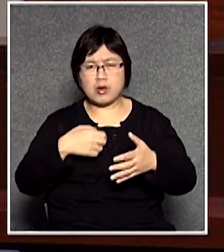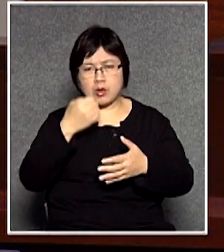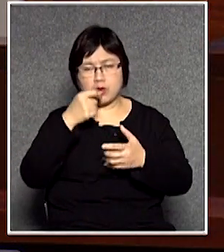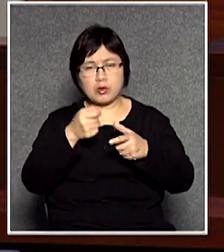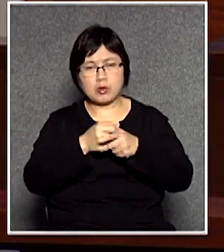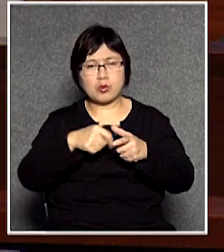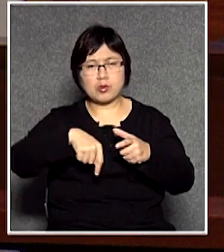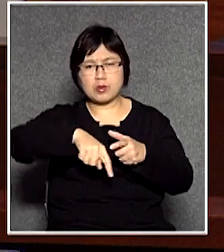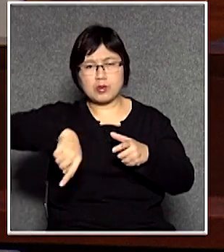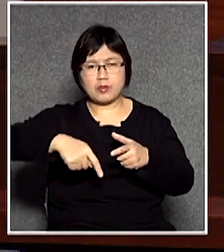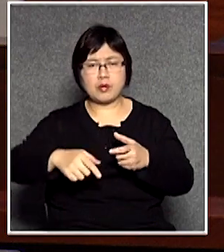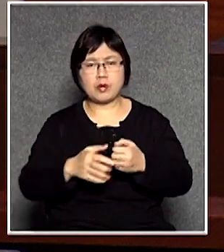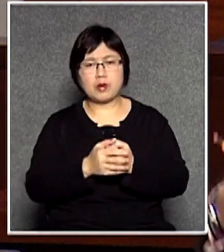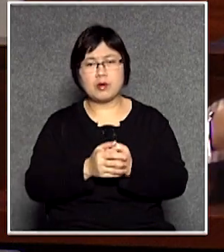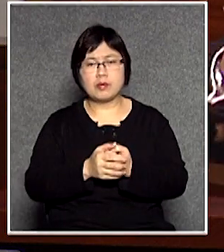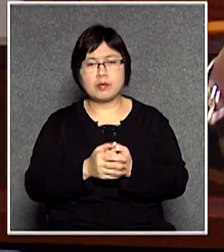間